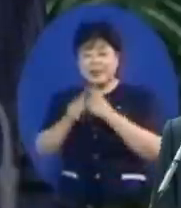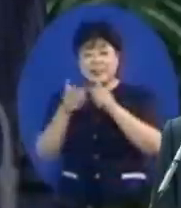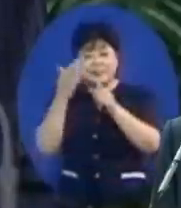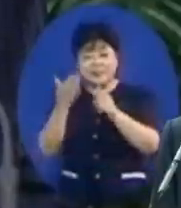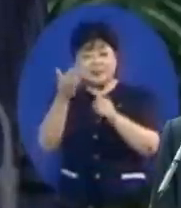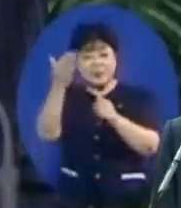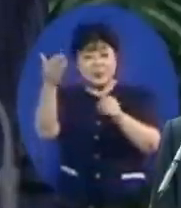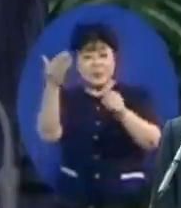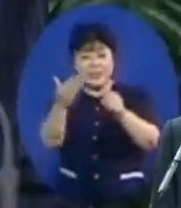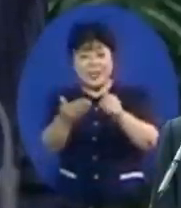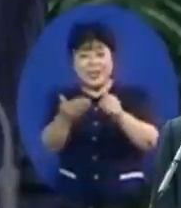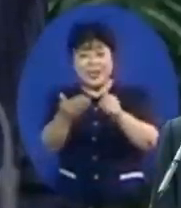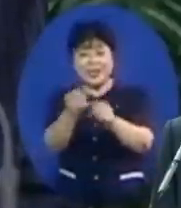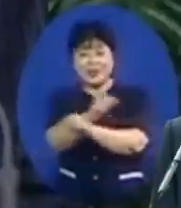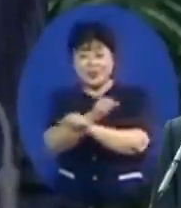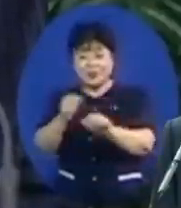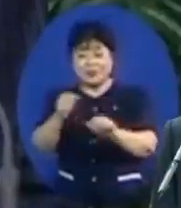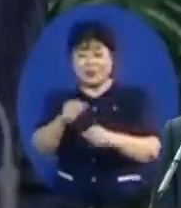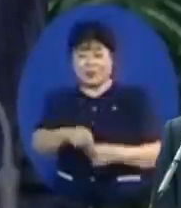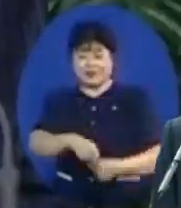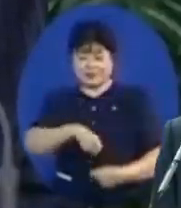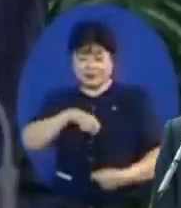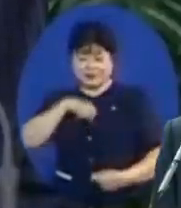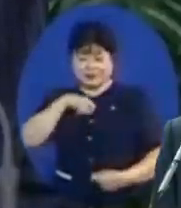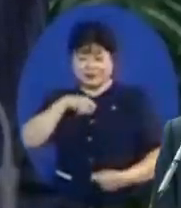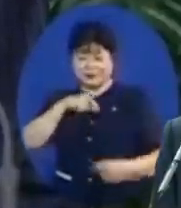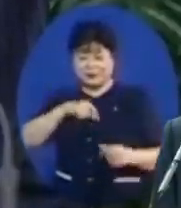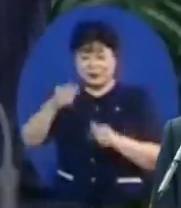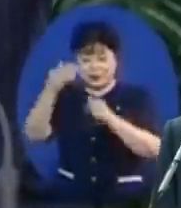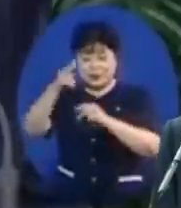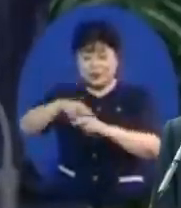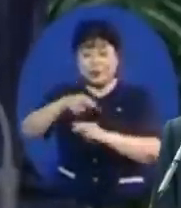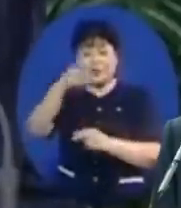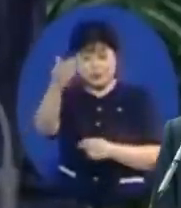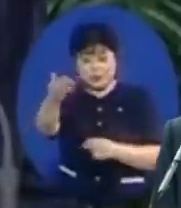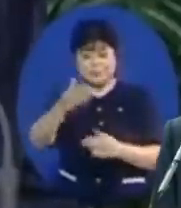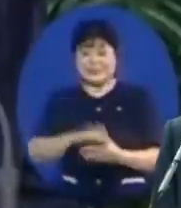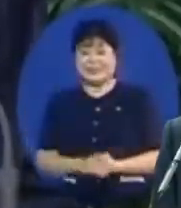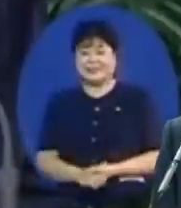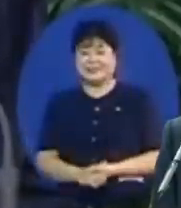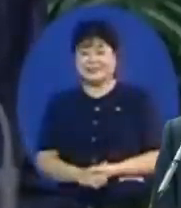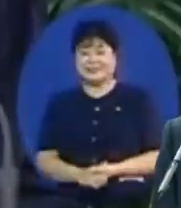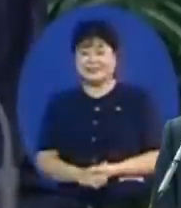하나님께서 여러분에게 용서와 구원을 선물로 주셨다.